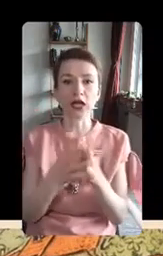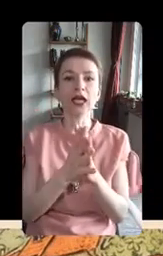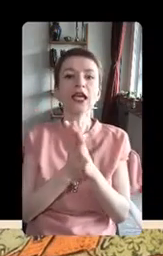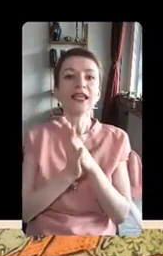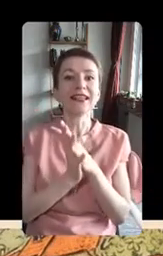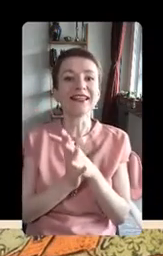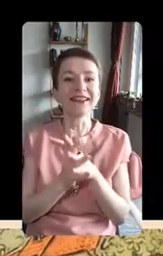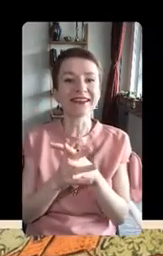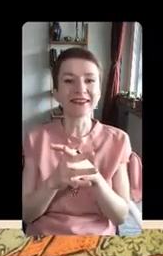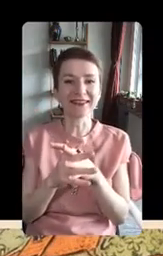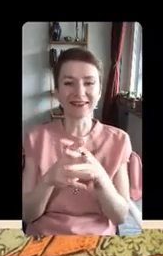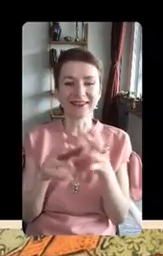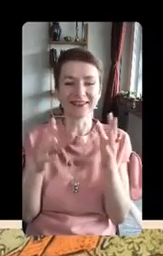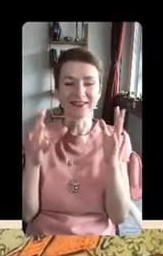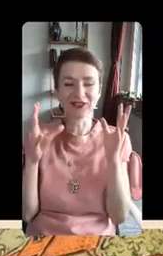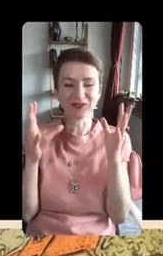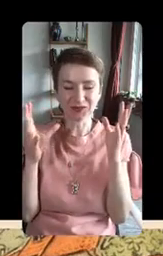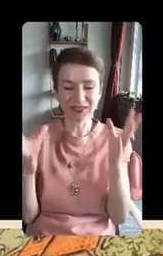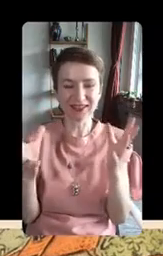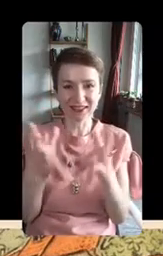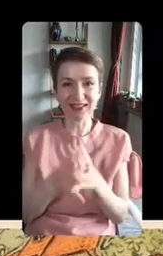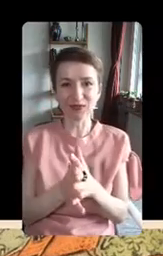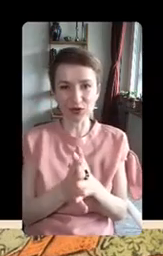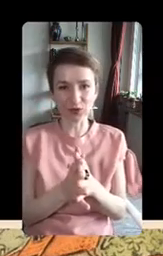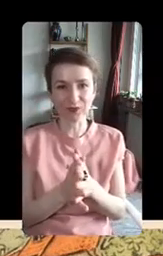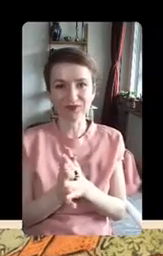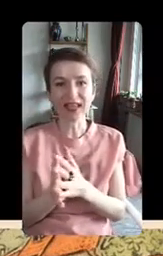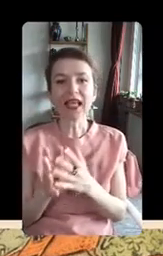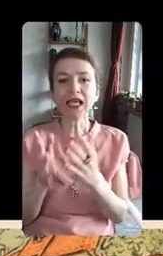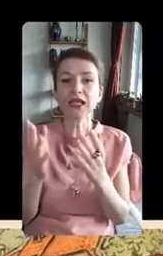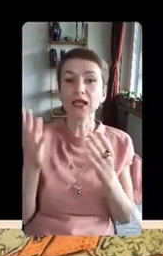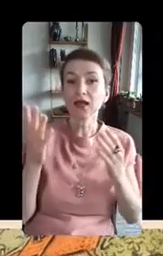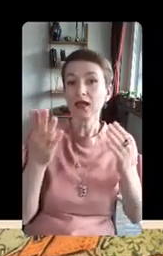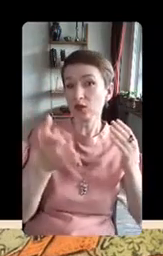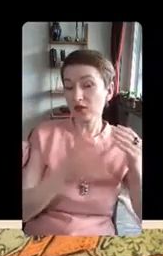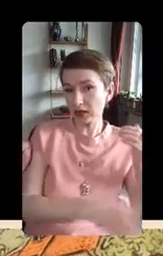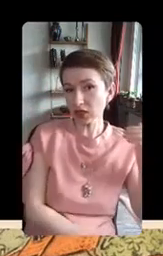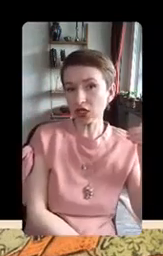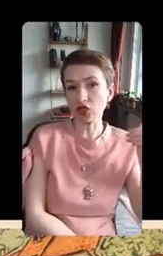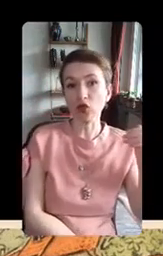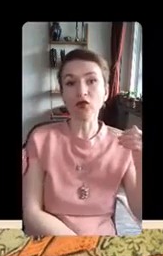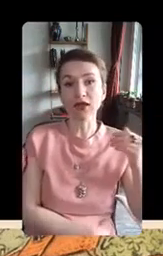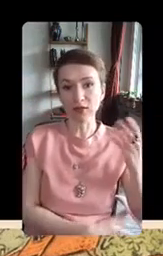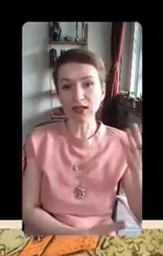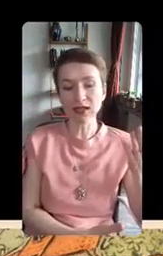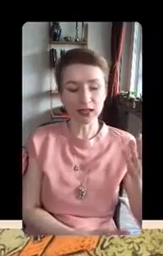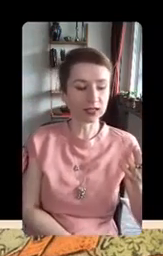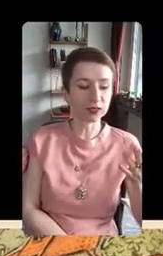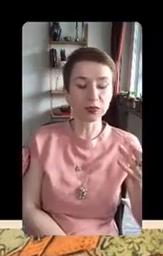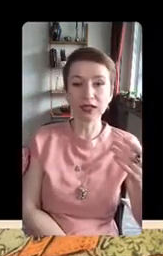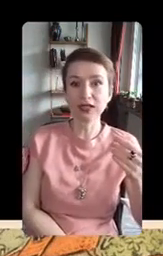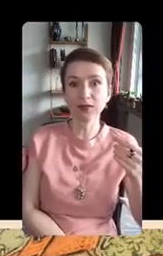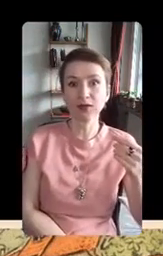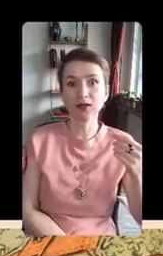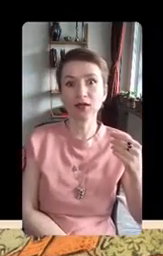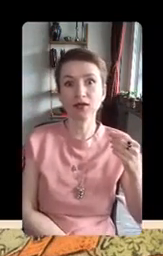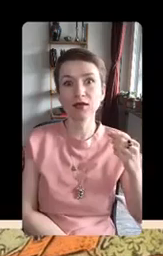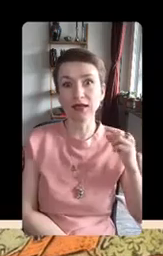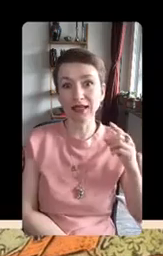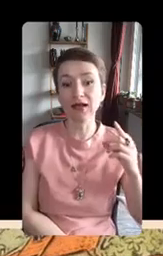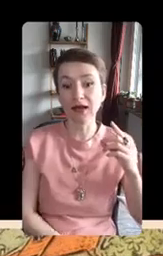всем мужа и семью. И я думаю, вы слышали, что в Германии есть